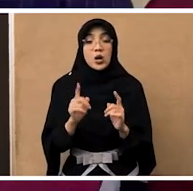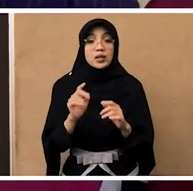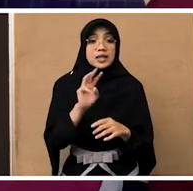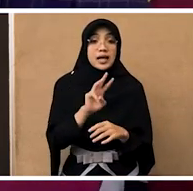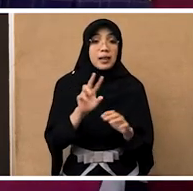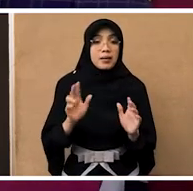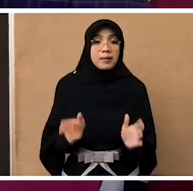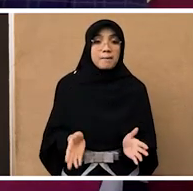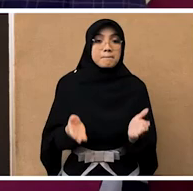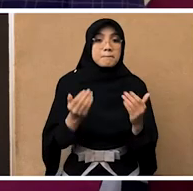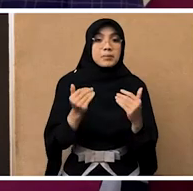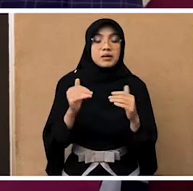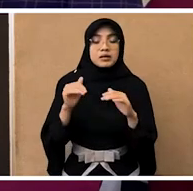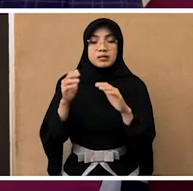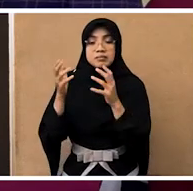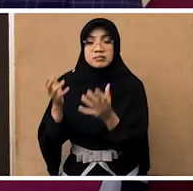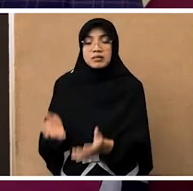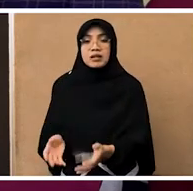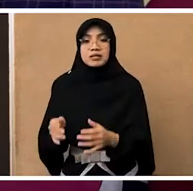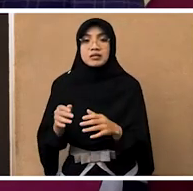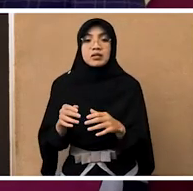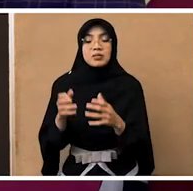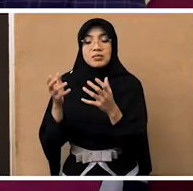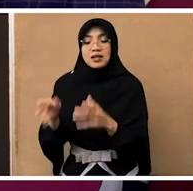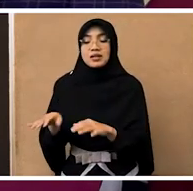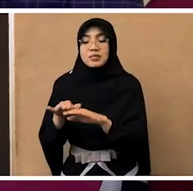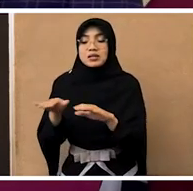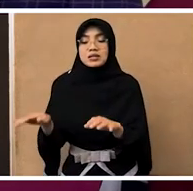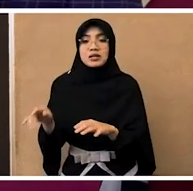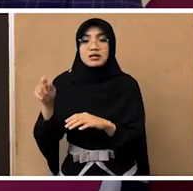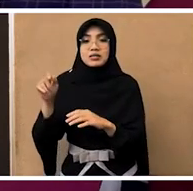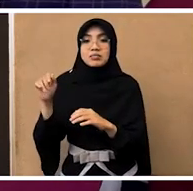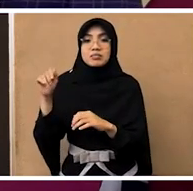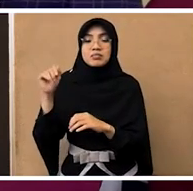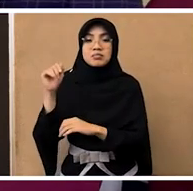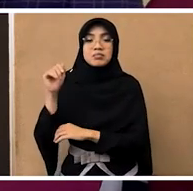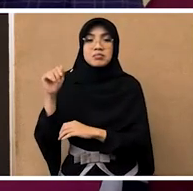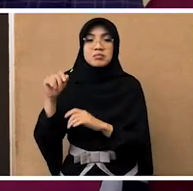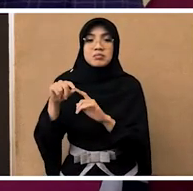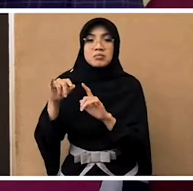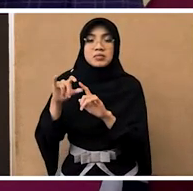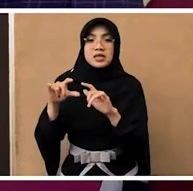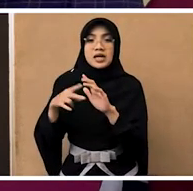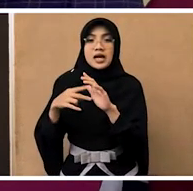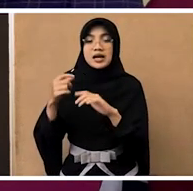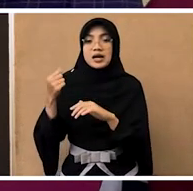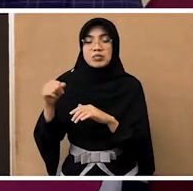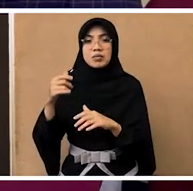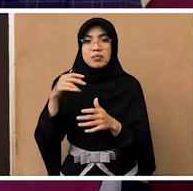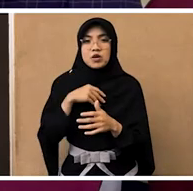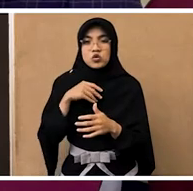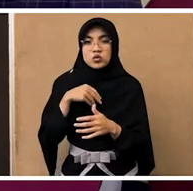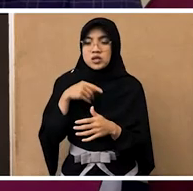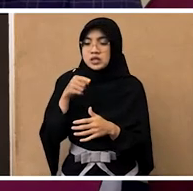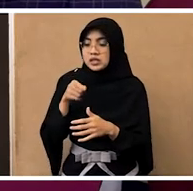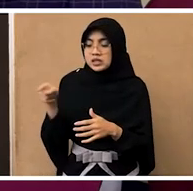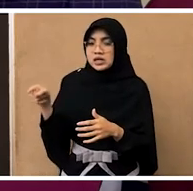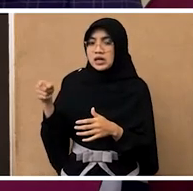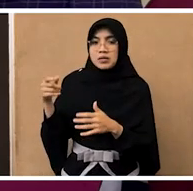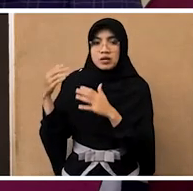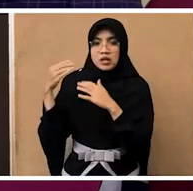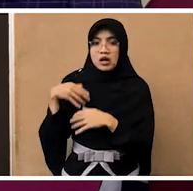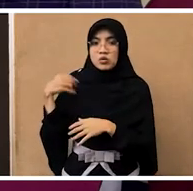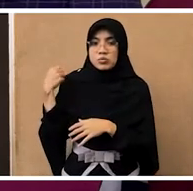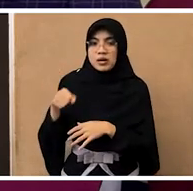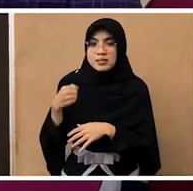yang berat dan sedang itu kan tidak dapat dipidana tidak dapat dipidana itu Apakah artinya dia tidak mampu